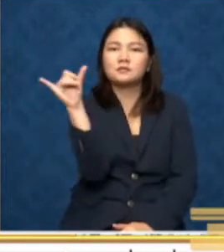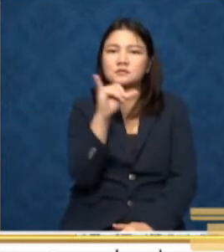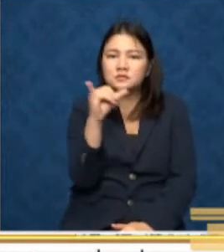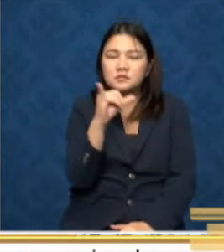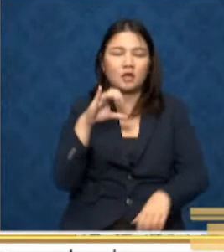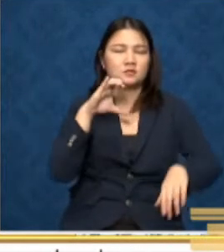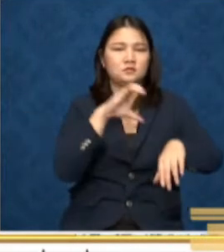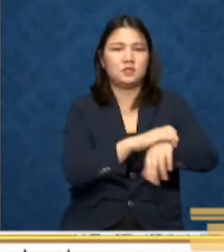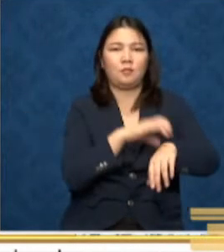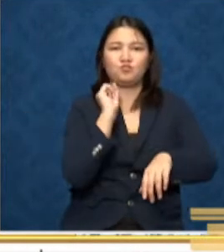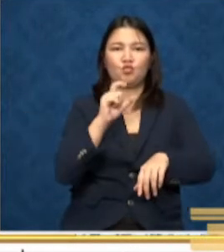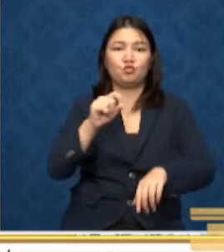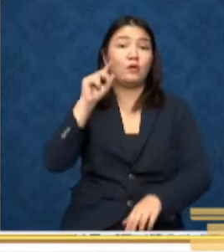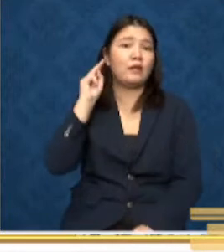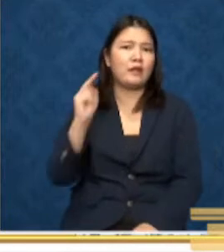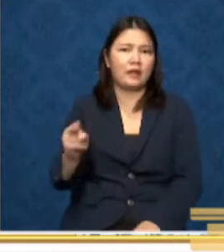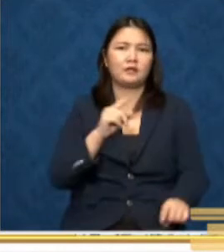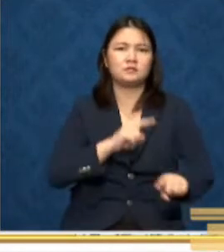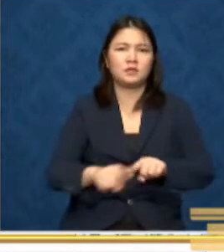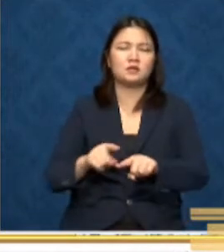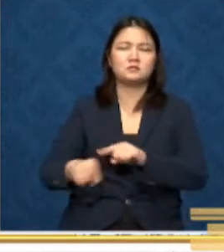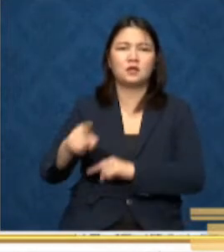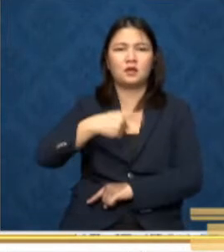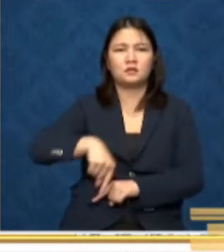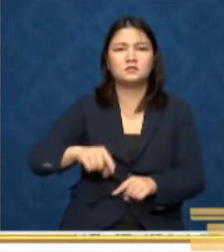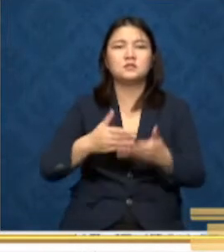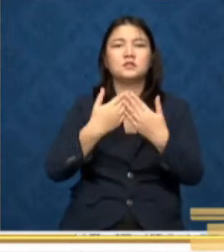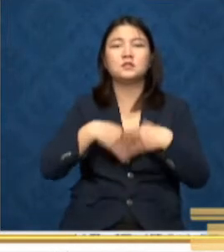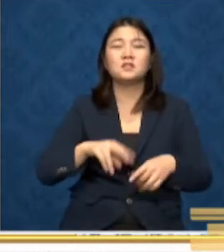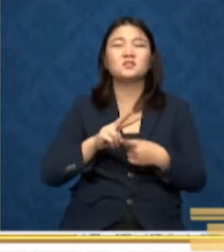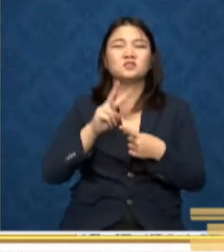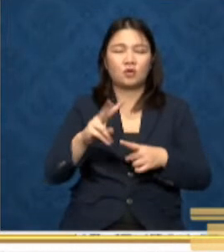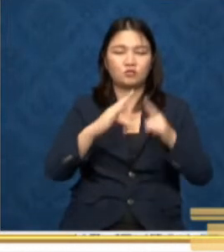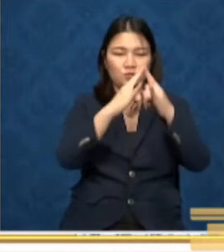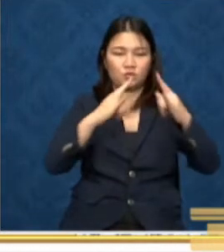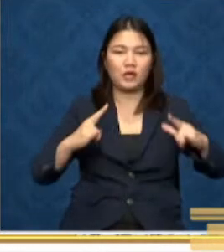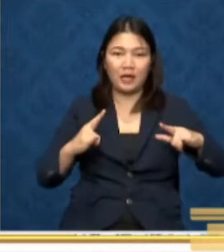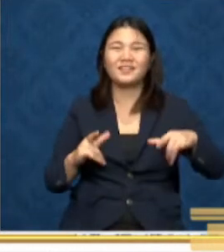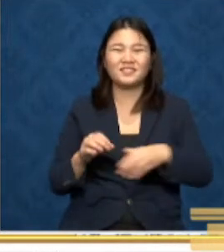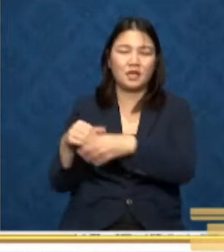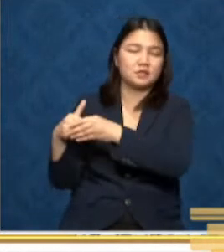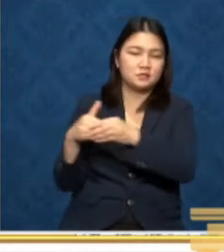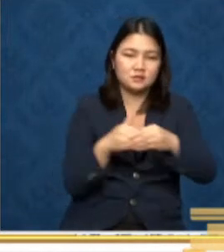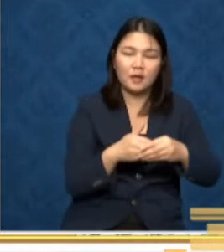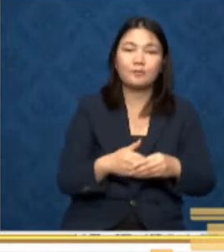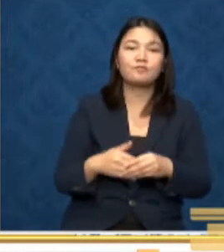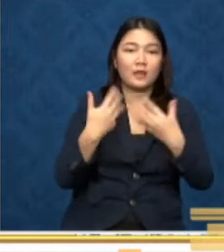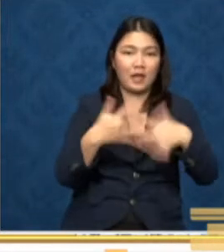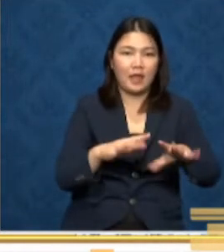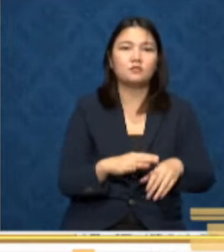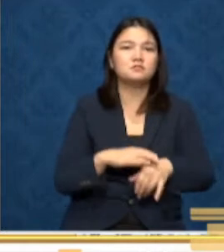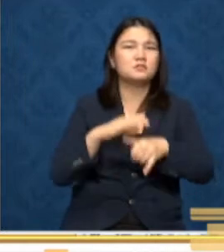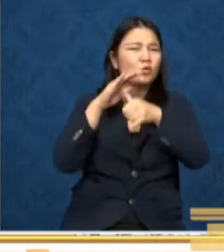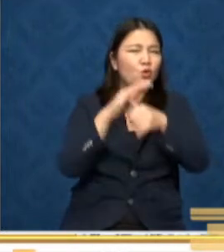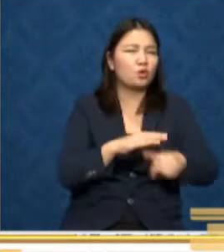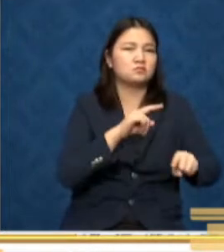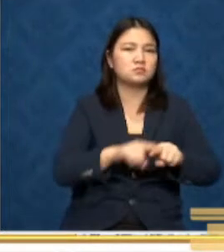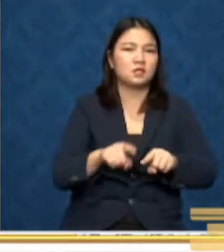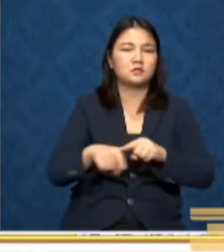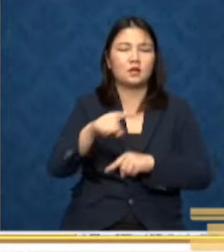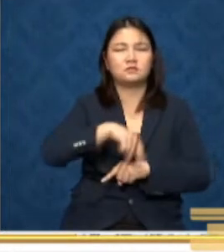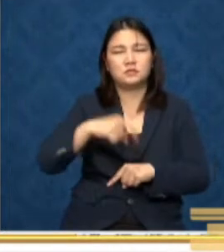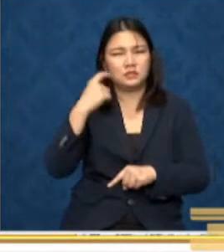จับหรือประเด็นเรื่องเกี่ยวกับการซ้อมทรมานในค่ายคุมขังเหล่านี้ที่เป็นการกระทำละเมิดสิทธิมนุษยชนและไม่เป็นธรรม